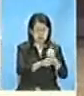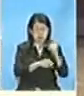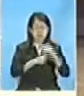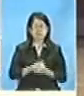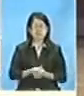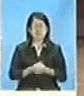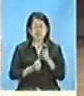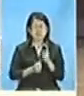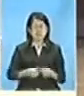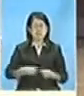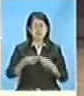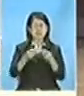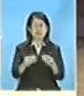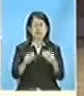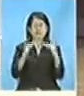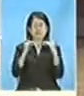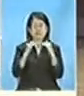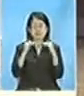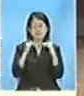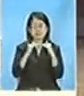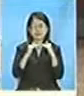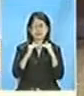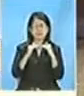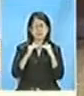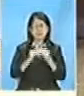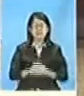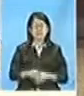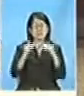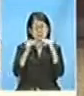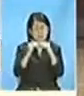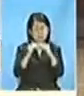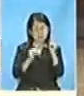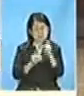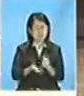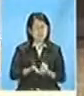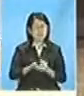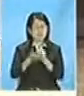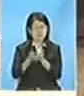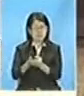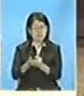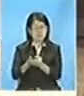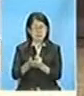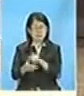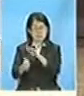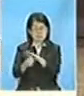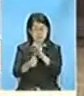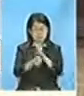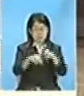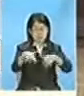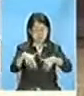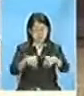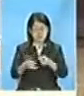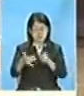มีธรรมาภิบาลในการที่จะดูแลพี่น้องเป็นนักประสานง